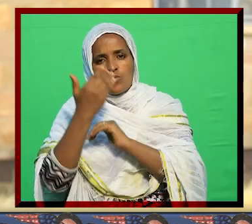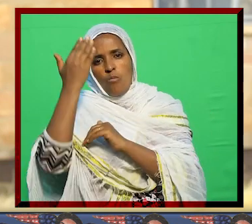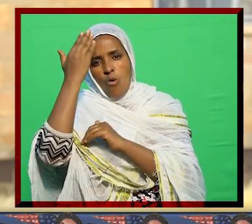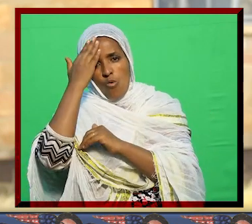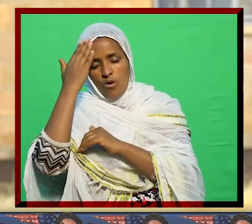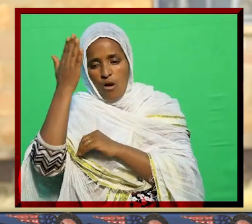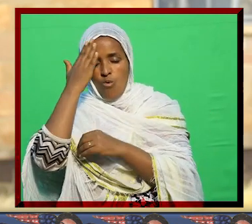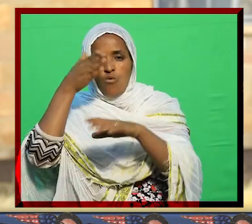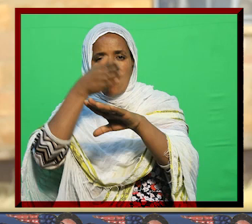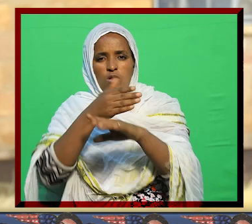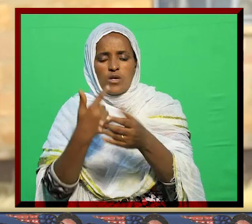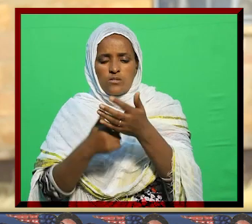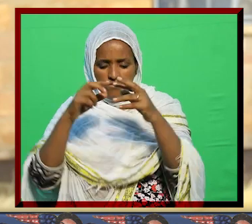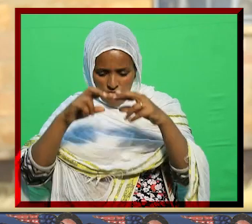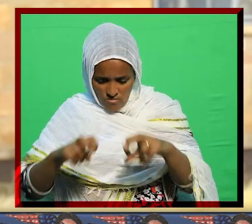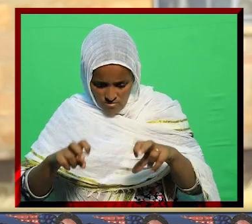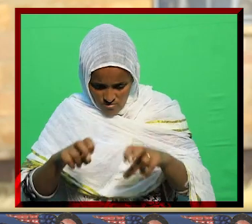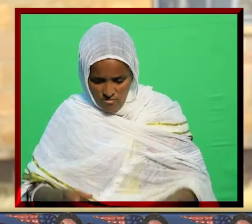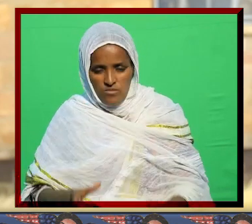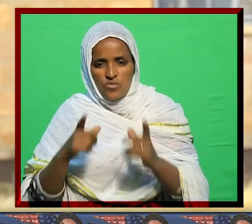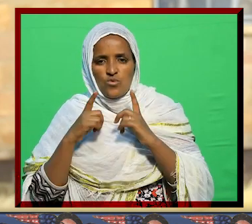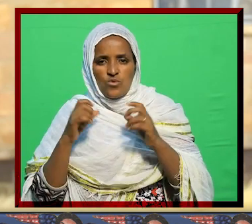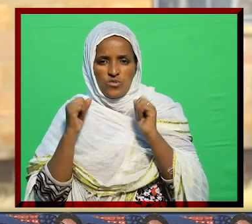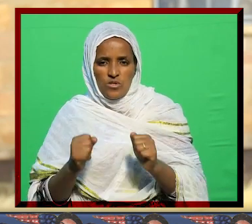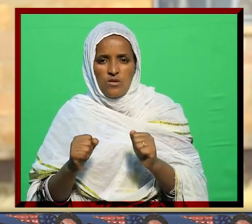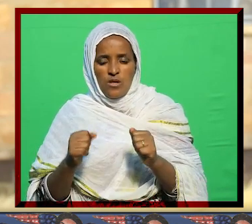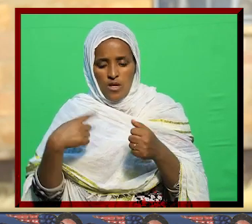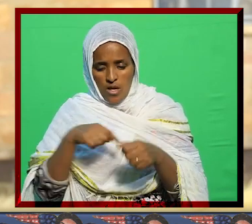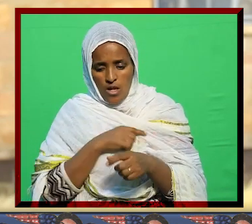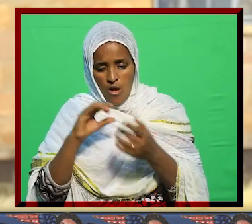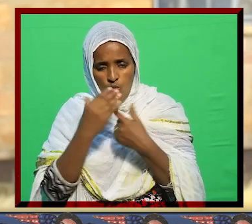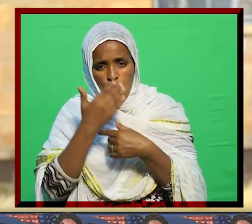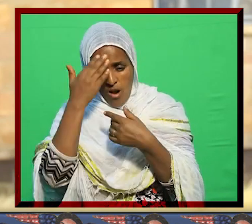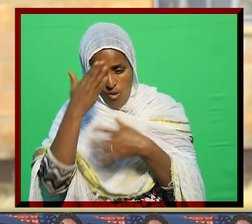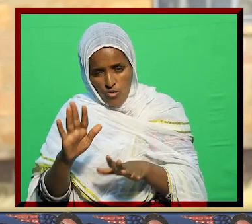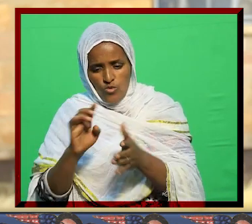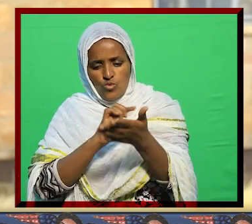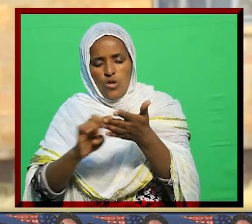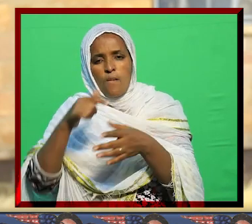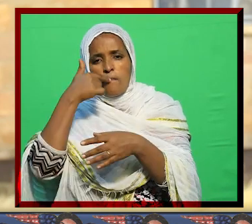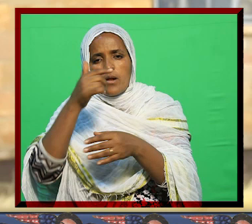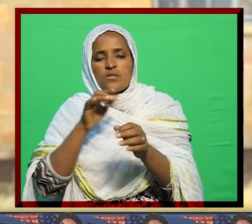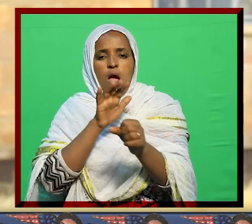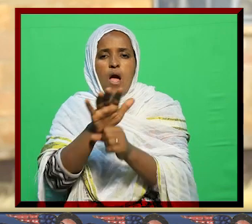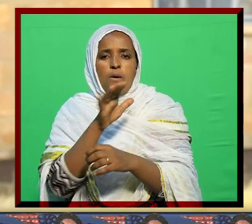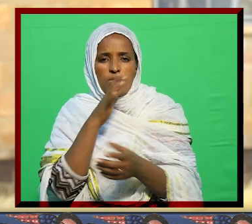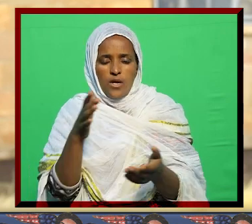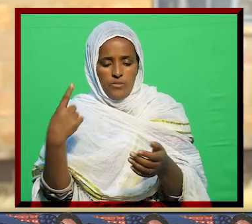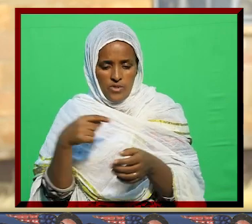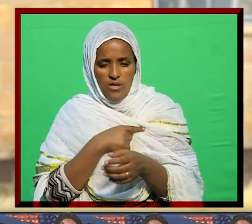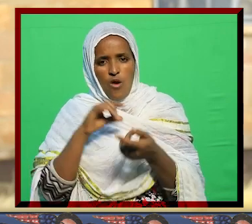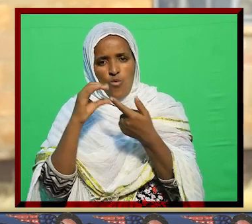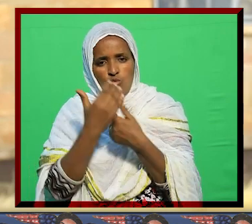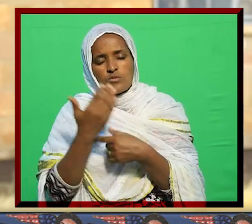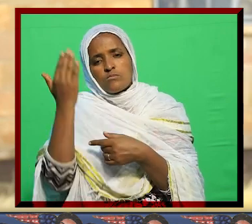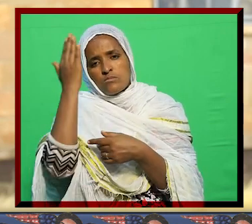የሆኑትን ማወቅ። የእኛ የሆኑትን ካወቅነ በኋላ ከዚያ ምን መረምረው ነገር ይኖራልና፣ የእኛ የሆኑትን ካላወቅነ ምንም ቅዱሳን ለማለት እንኳ አያበቃንም